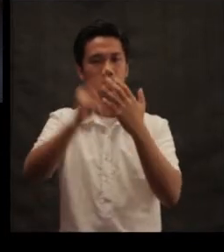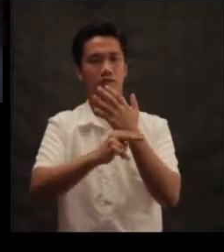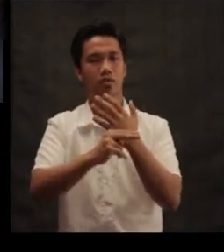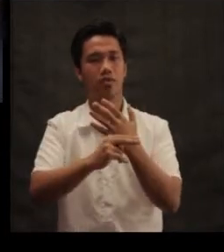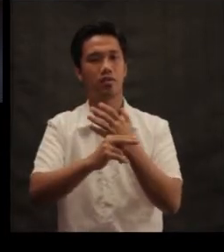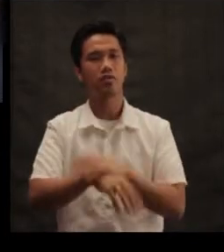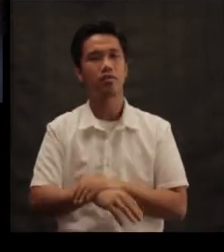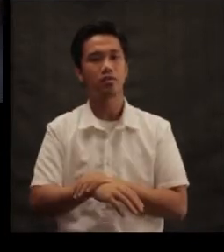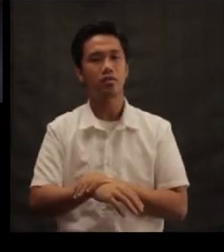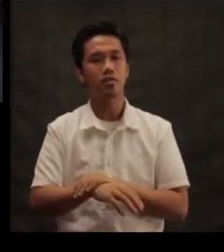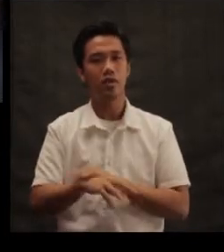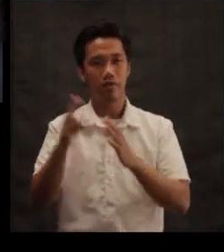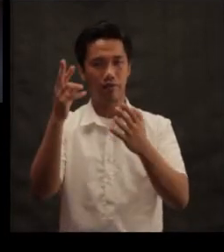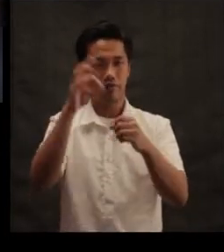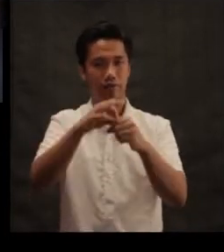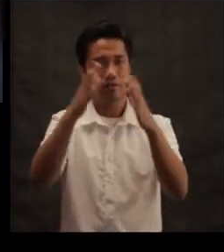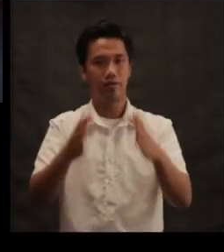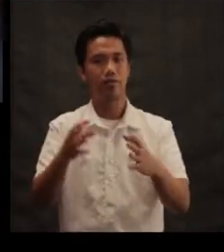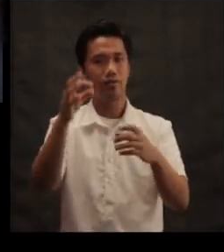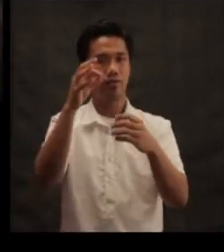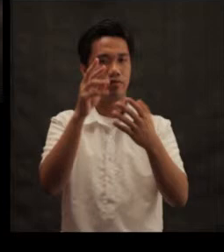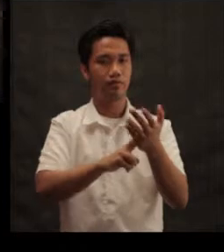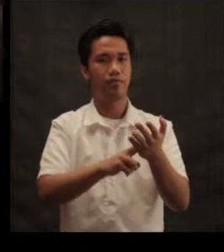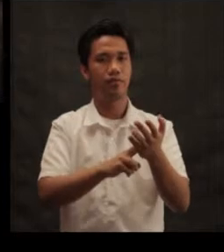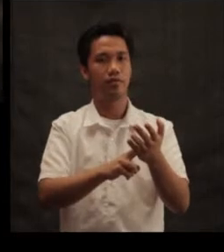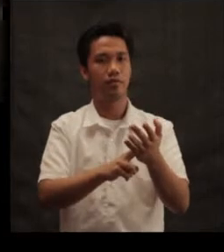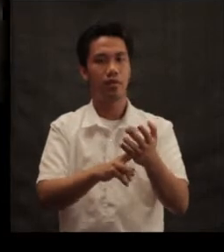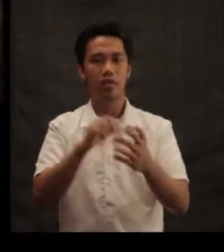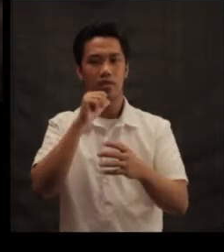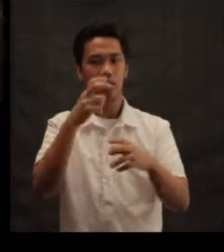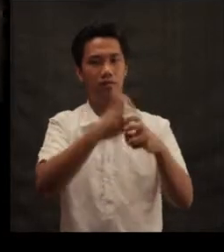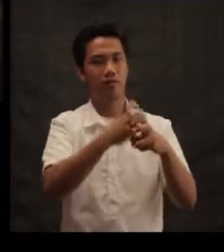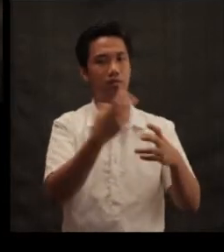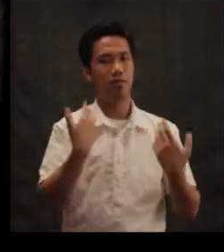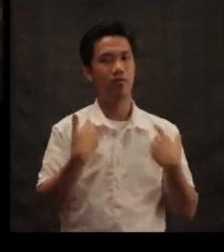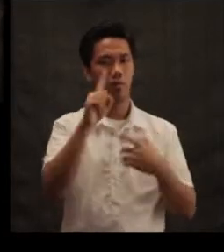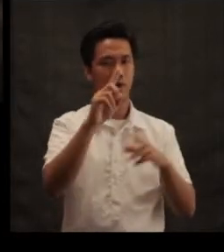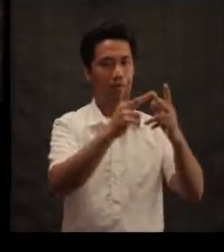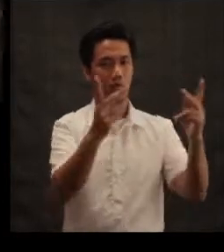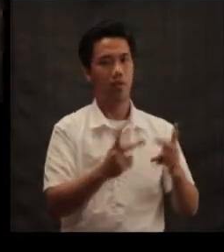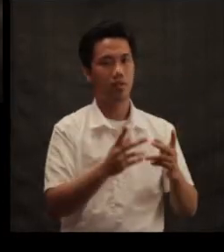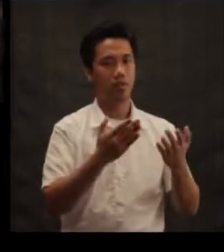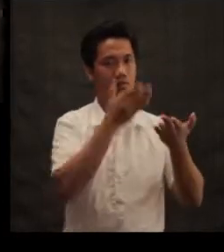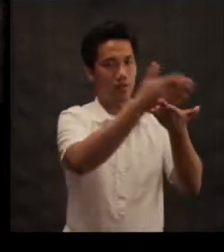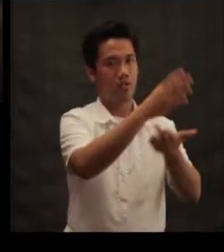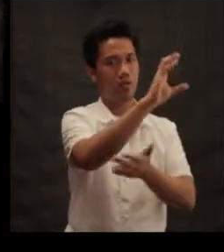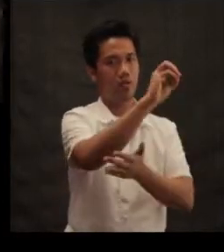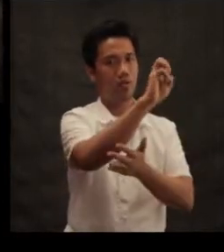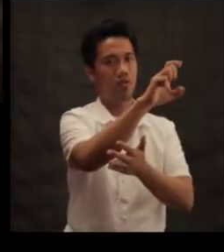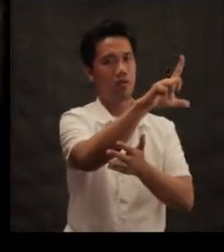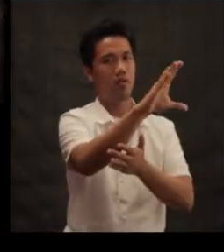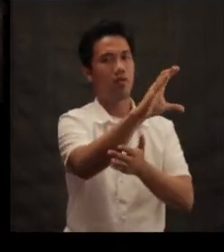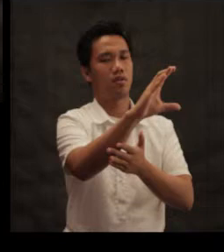namin ngayon is yung voters registration. Para hindi mahirapan, may isang lugar lang na